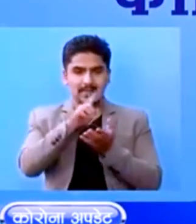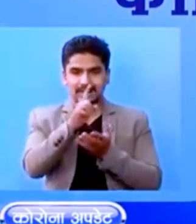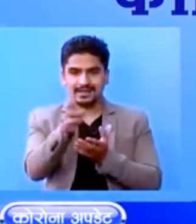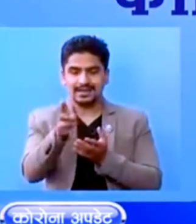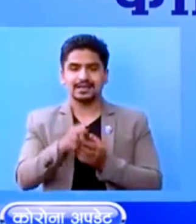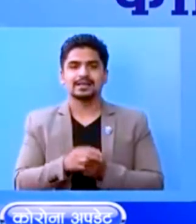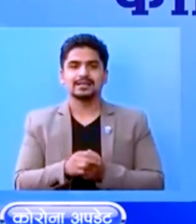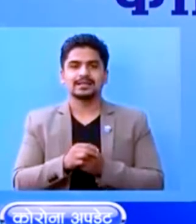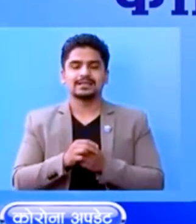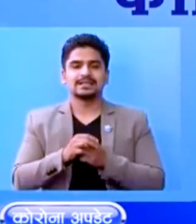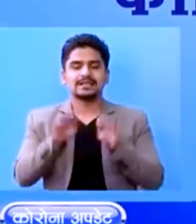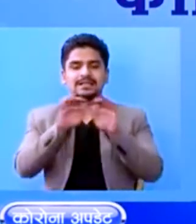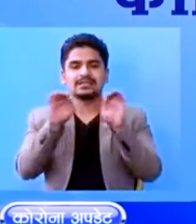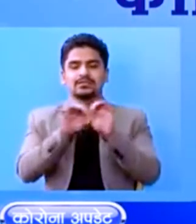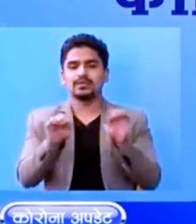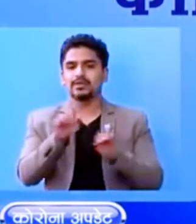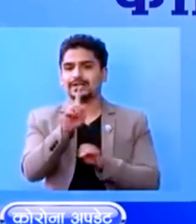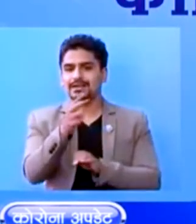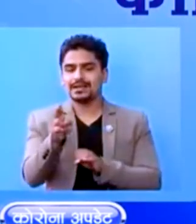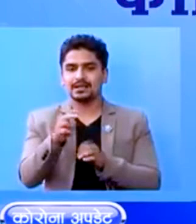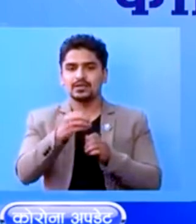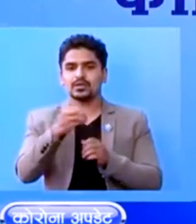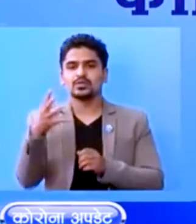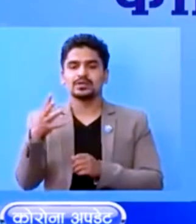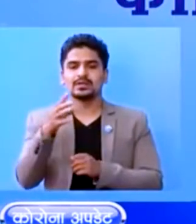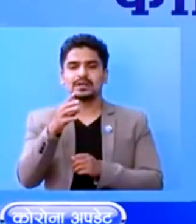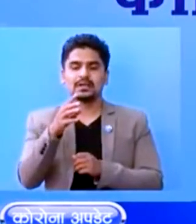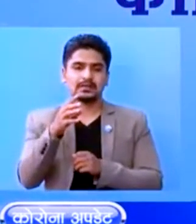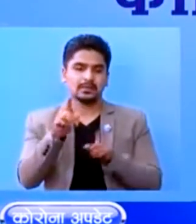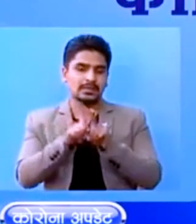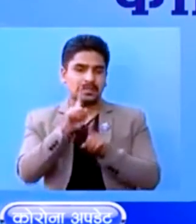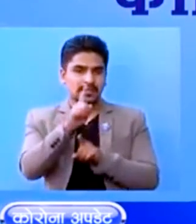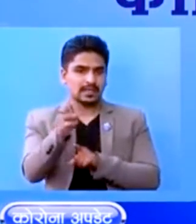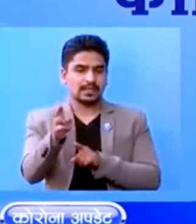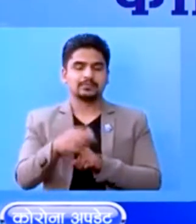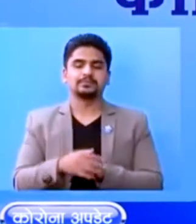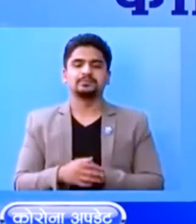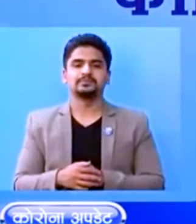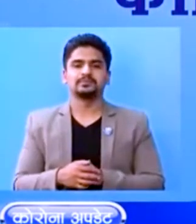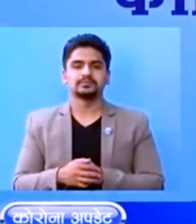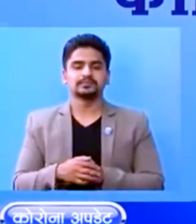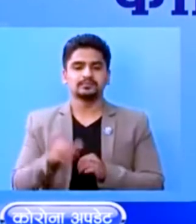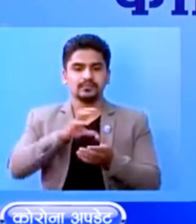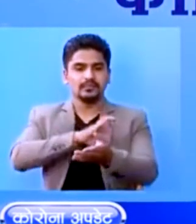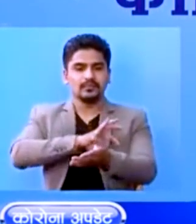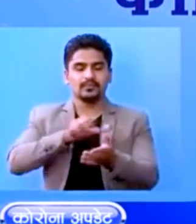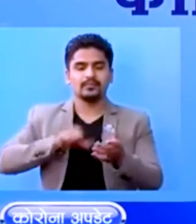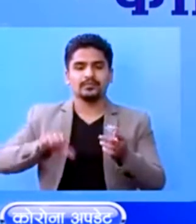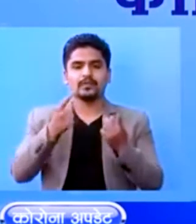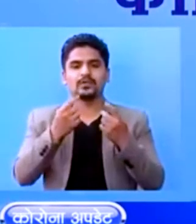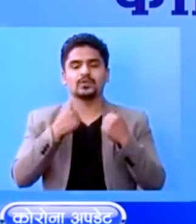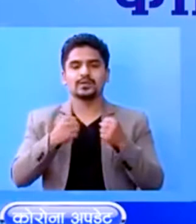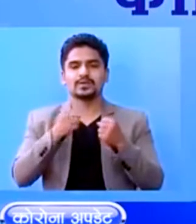एकजना, सिन्धुपाल्चोकका एकजना र सुर्खेतका पनि एकजना हुनुहुन्छ। प्रादेशिक जनस्वास्थ्य